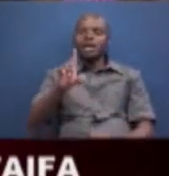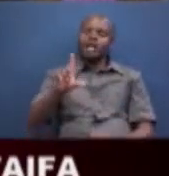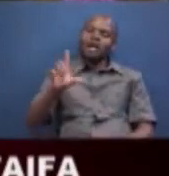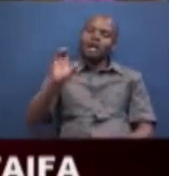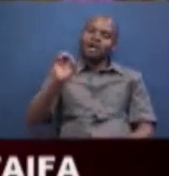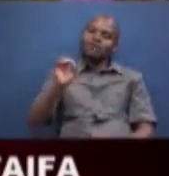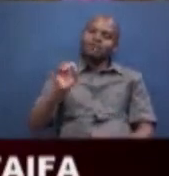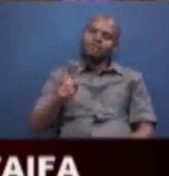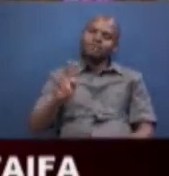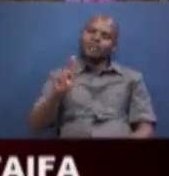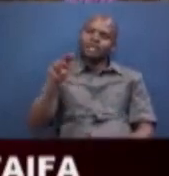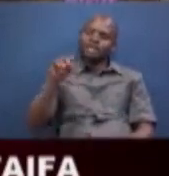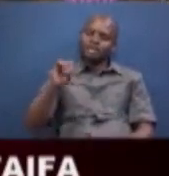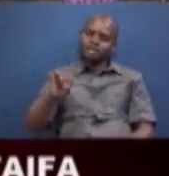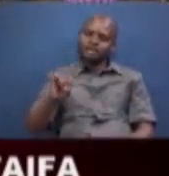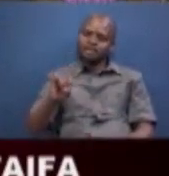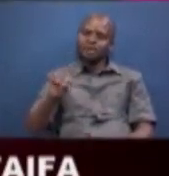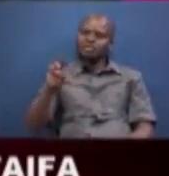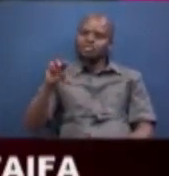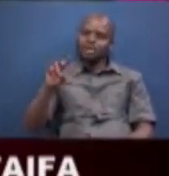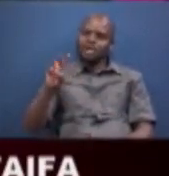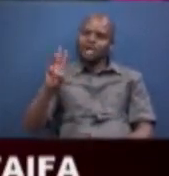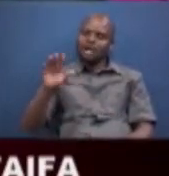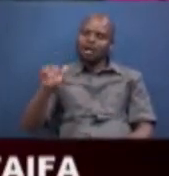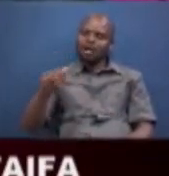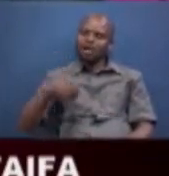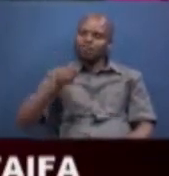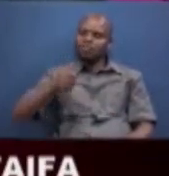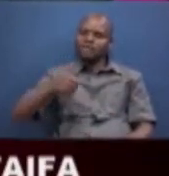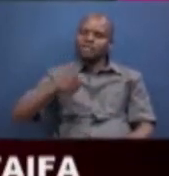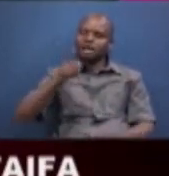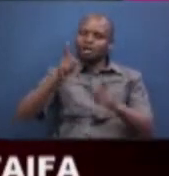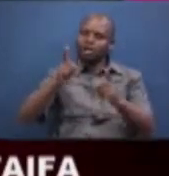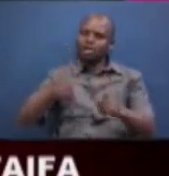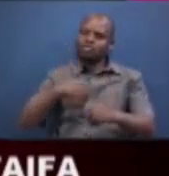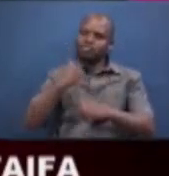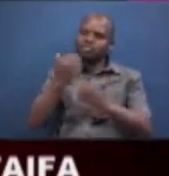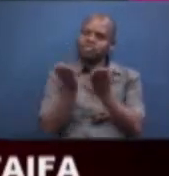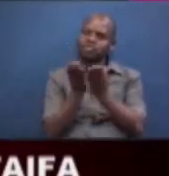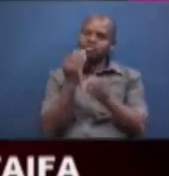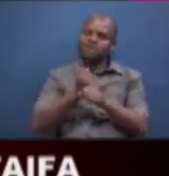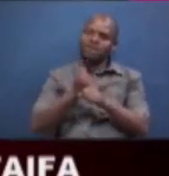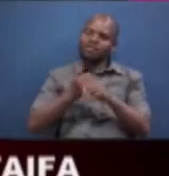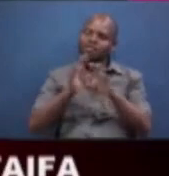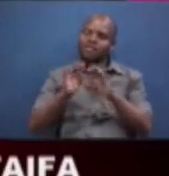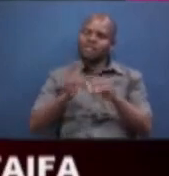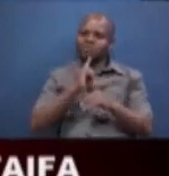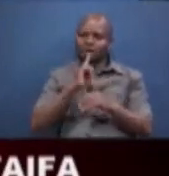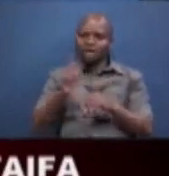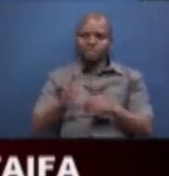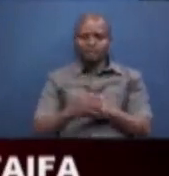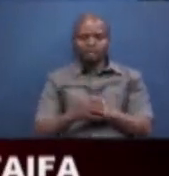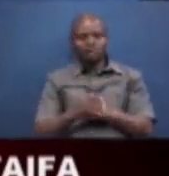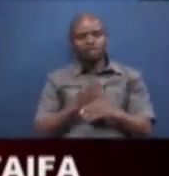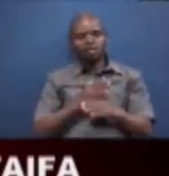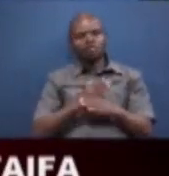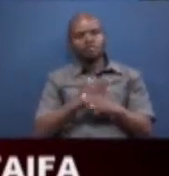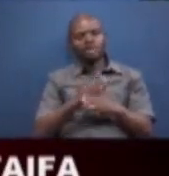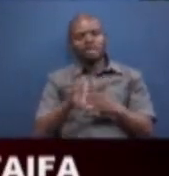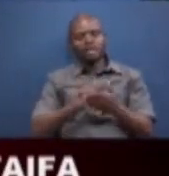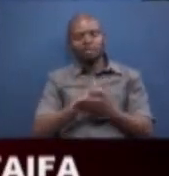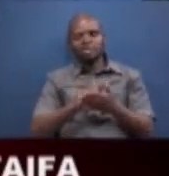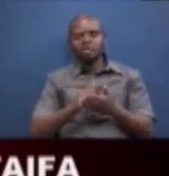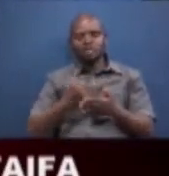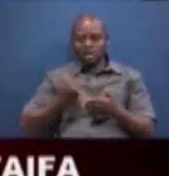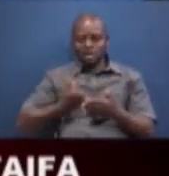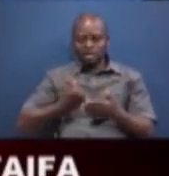Mlawa, pamoja na kuwapongeza walimu na shule zilizofanya vizuri, akatoa maagizo kuhusiana na wanafunzi